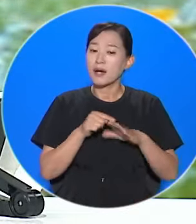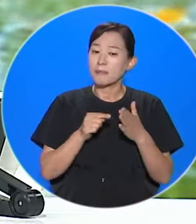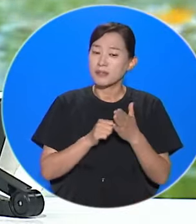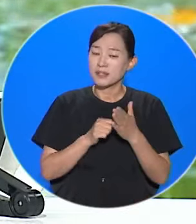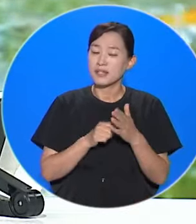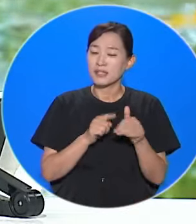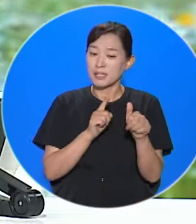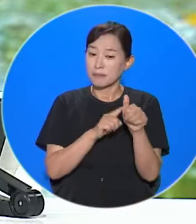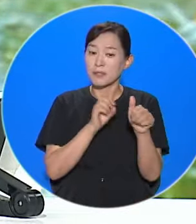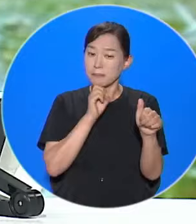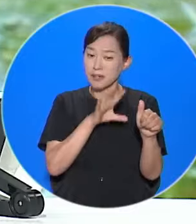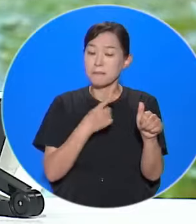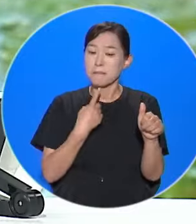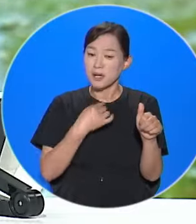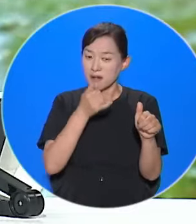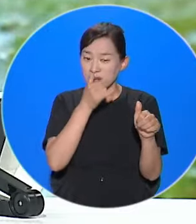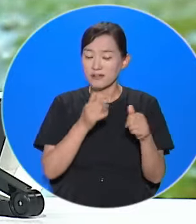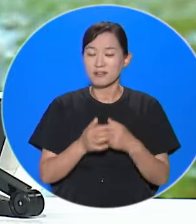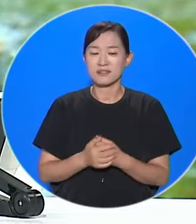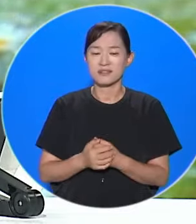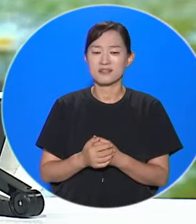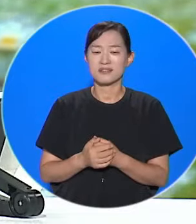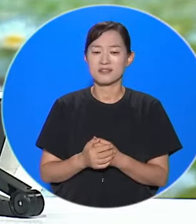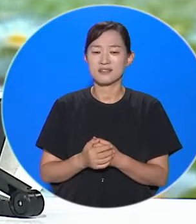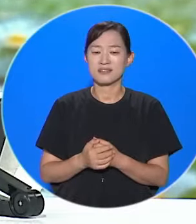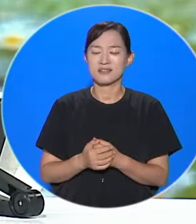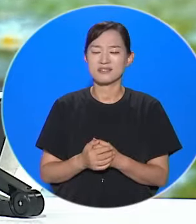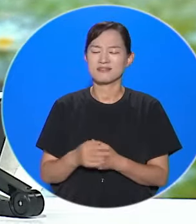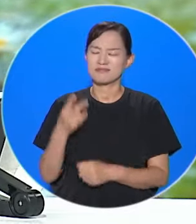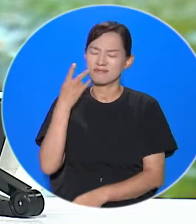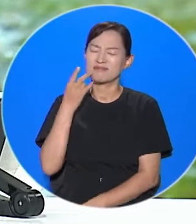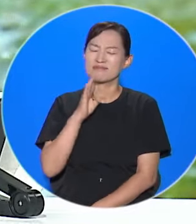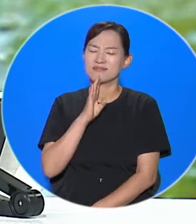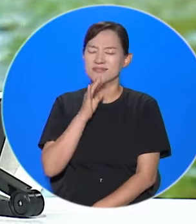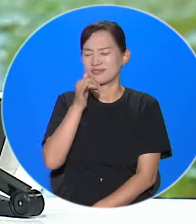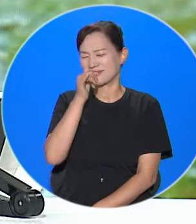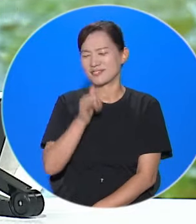남편분에게 한번 이야기해 본 적 있으세요? 네.